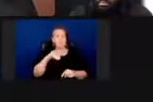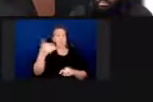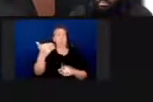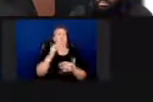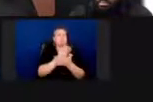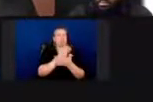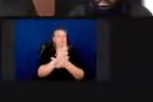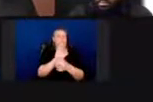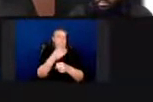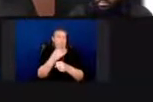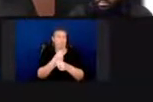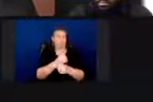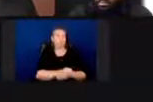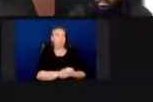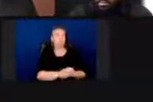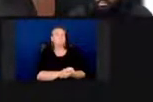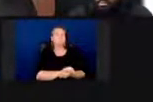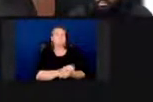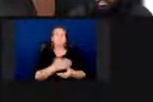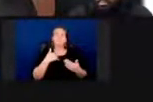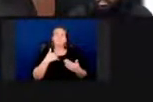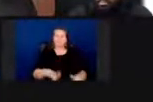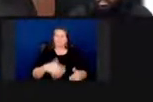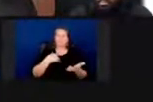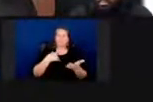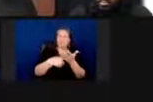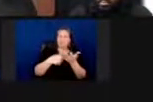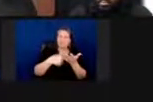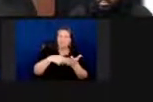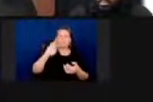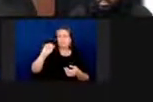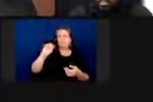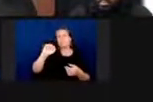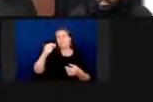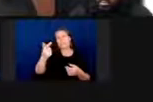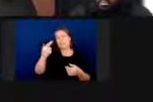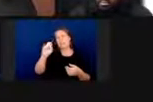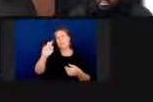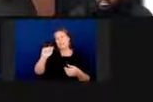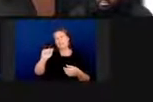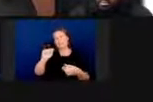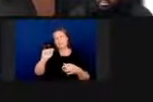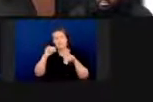kutekeleza mambo ambayo tutapata katika mwaka wa masomo utakaofuata.